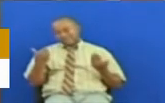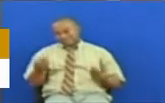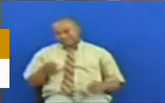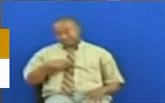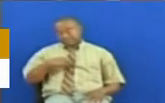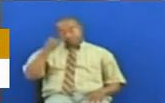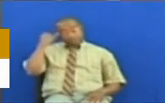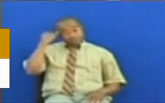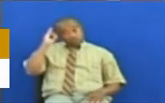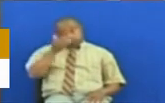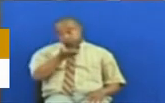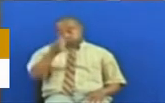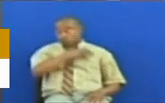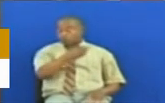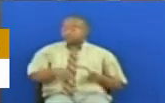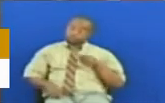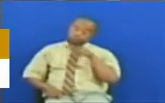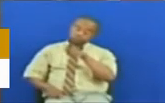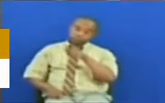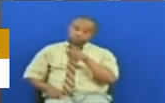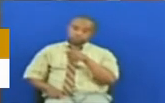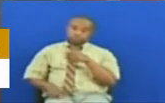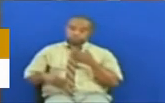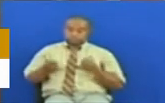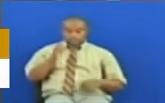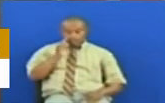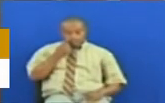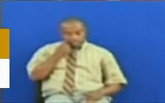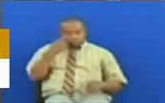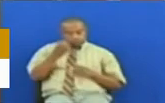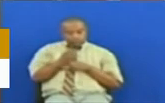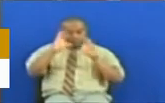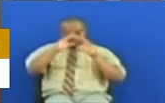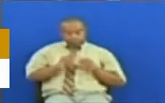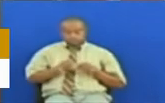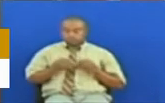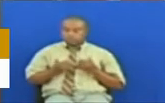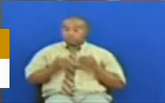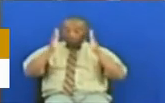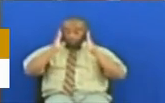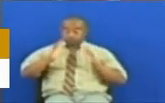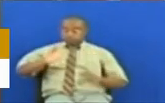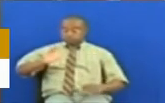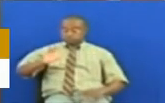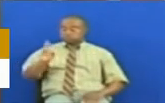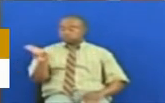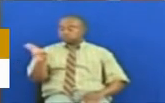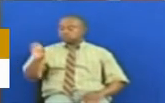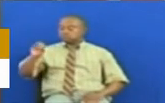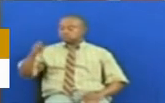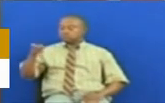mheshimiwa waziri ajaribu kuipata ile ripoti ya chenge 1 akatizame vipi